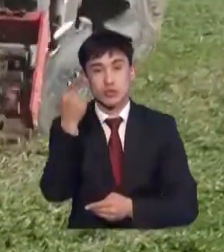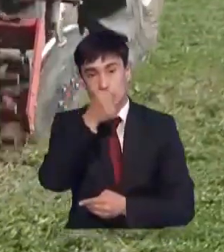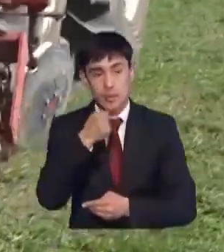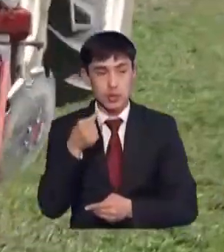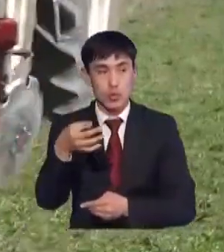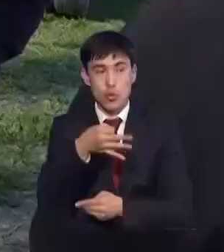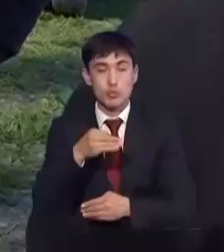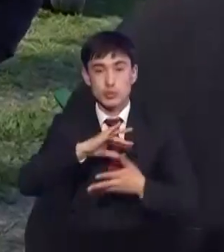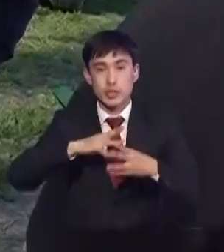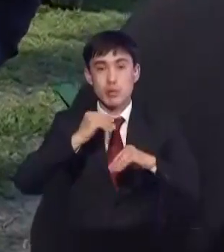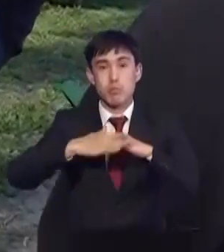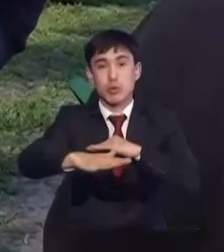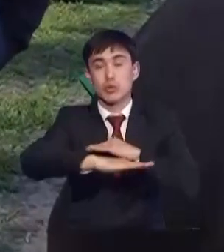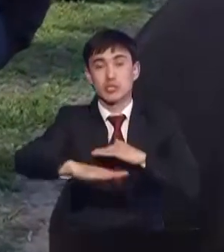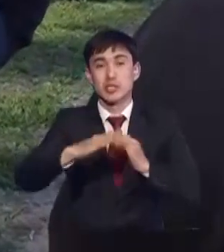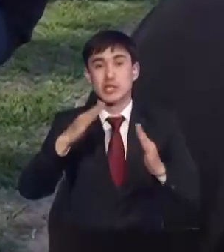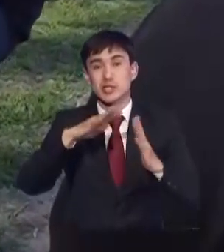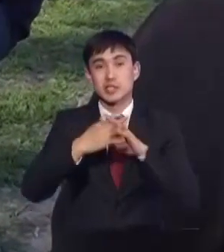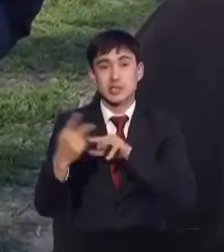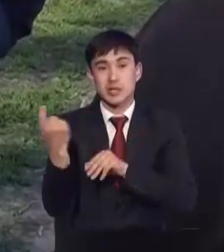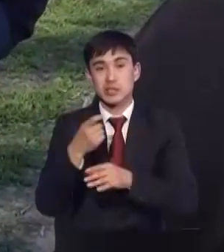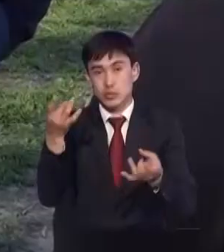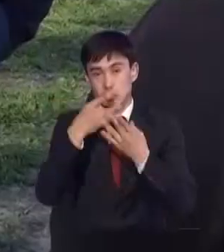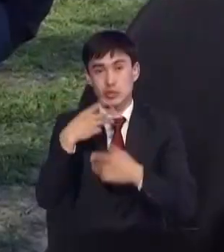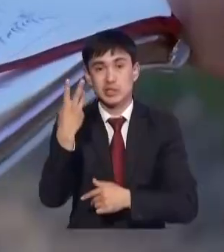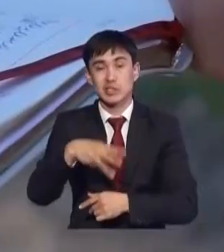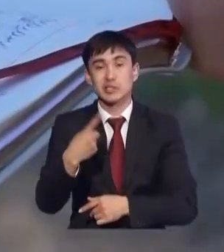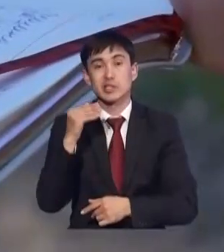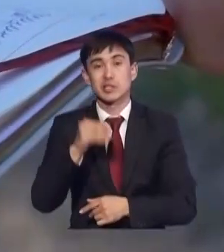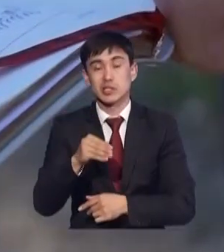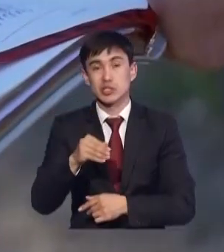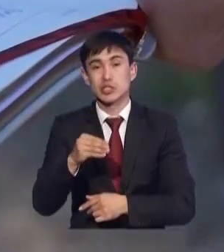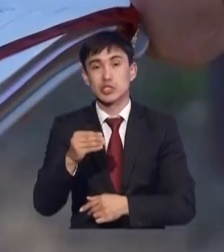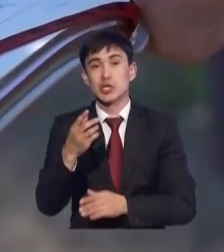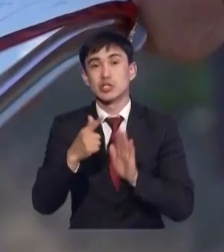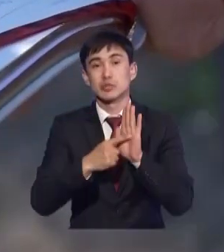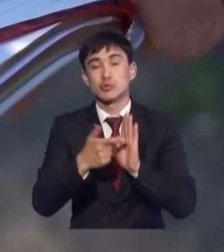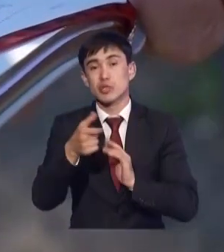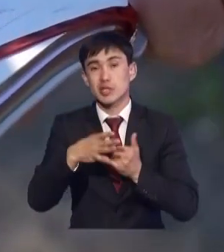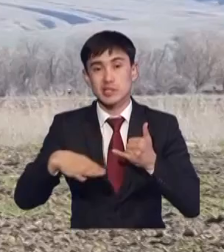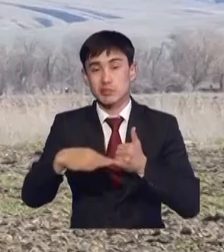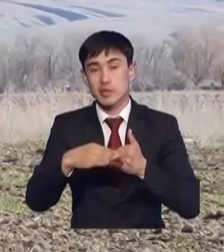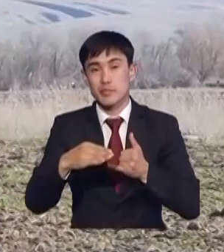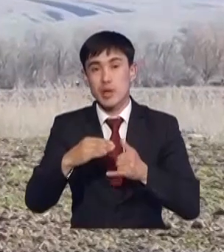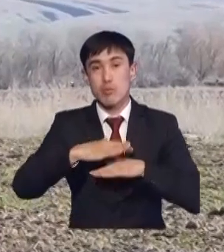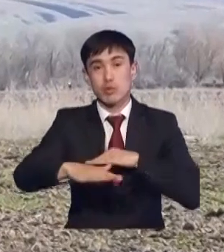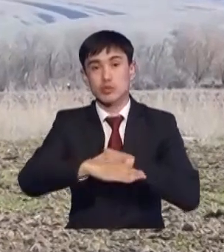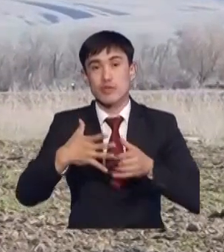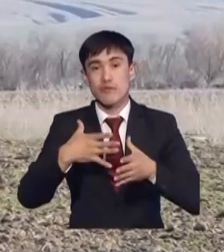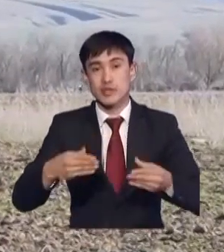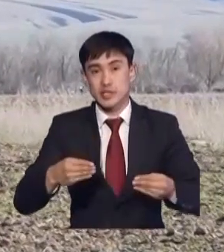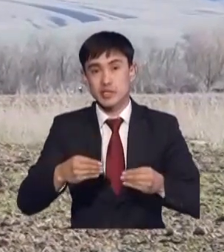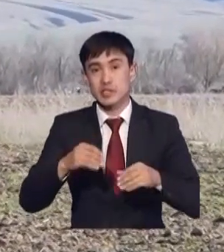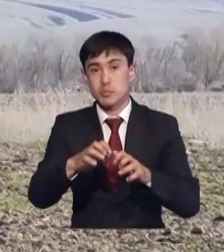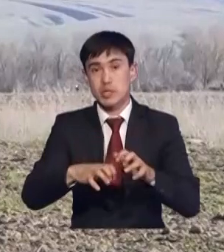в этом году общая площадь сельскохозяйственных культур составляет более 31700 гаров площадь Весенней вспашки чуть менее